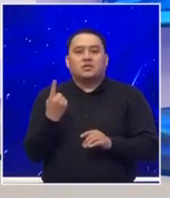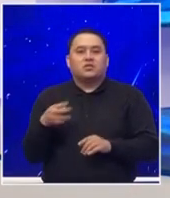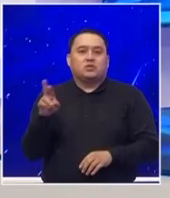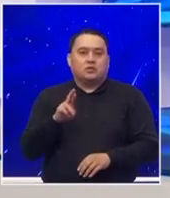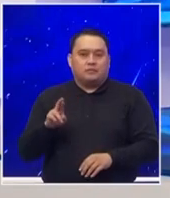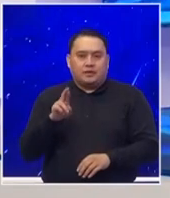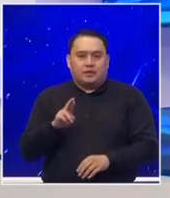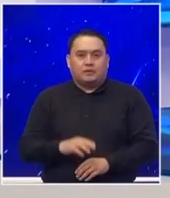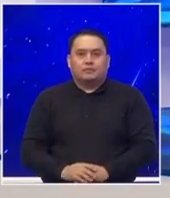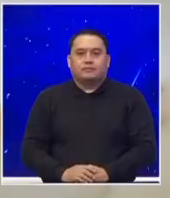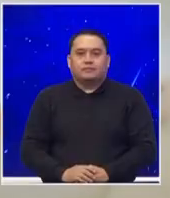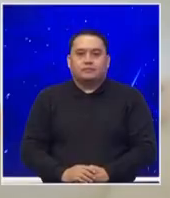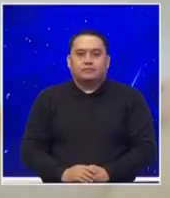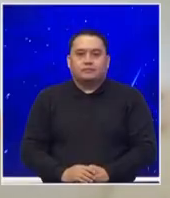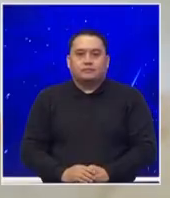атұстар.